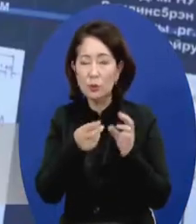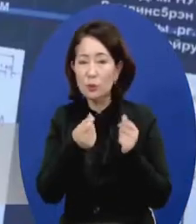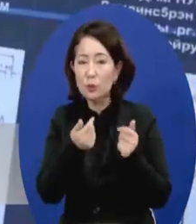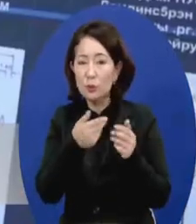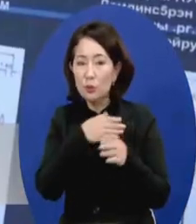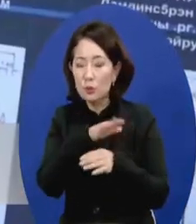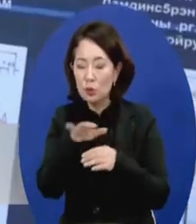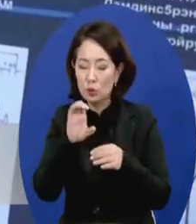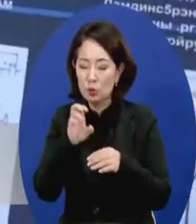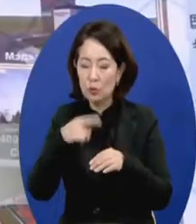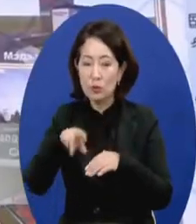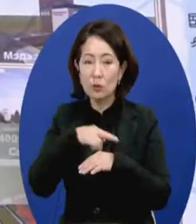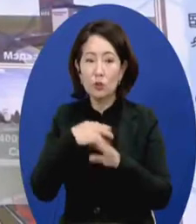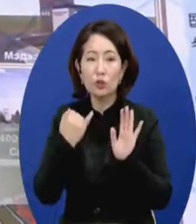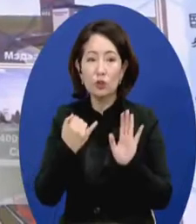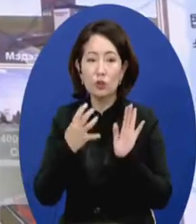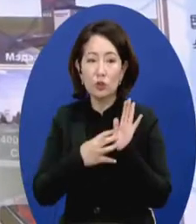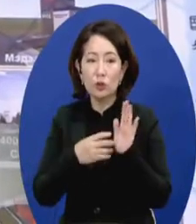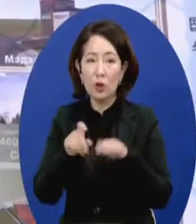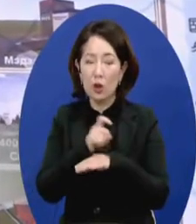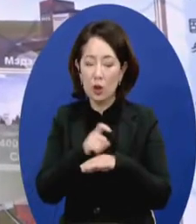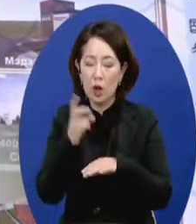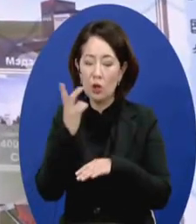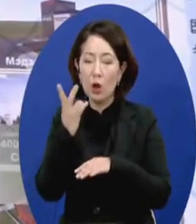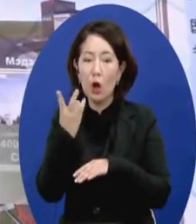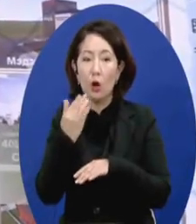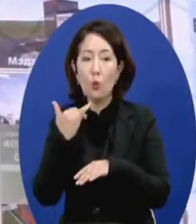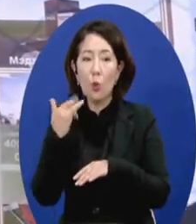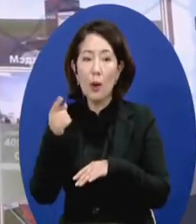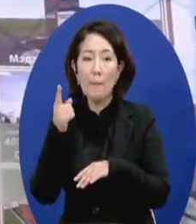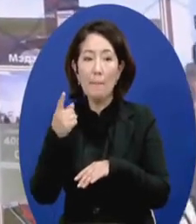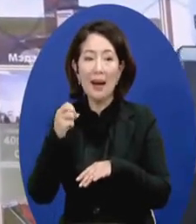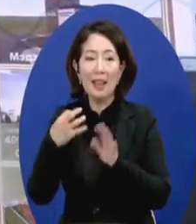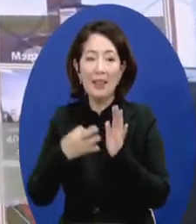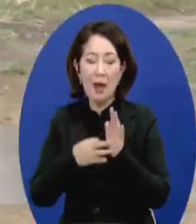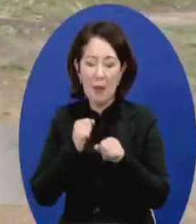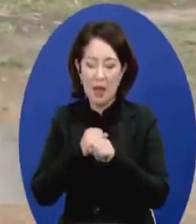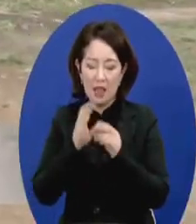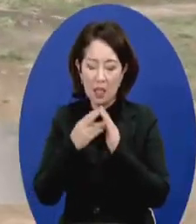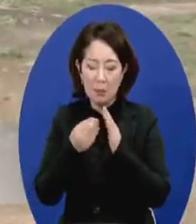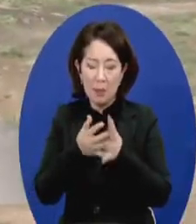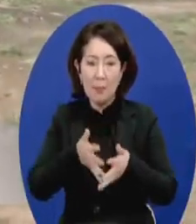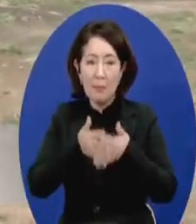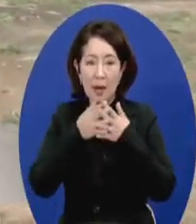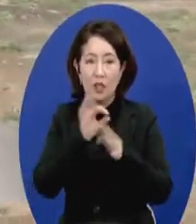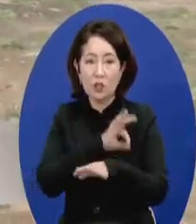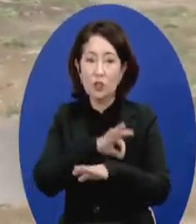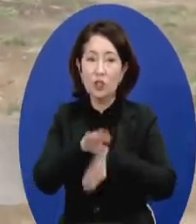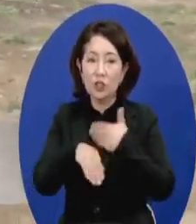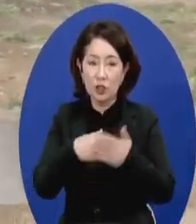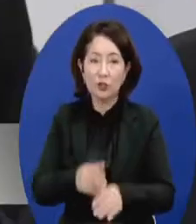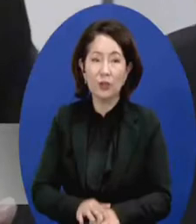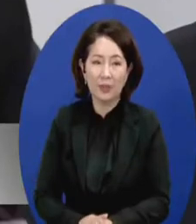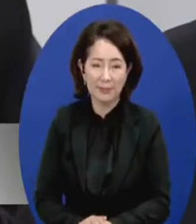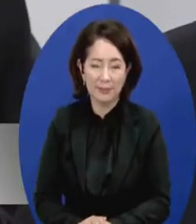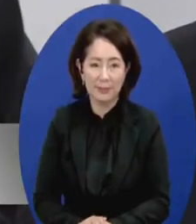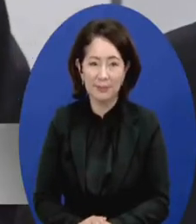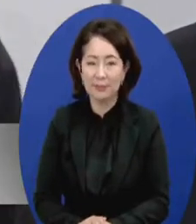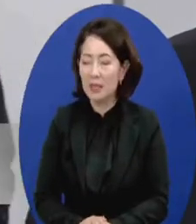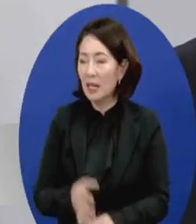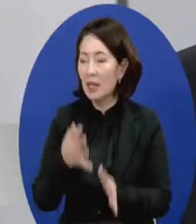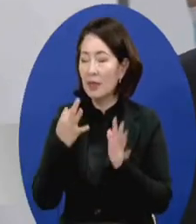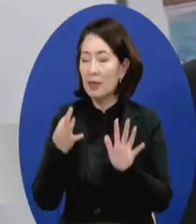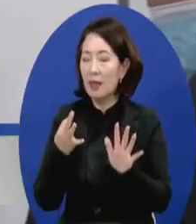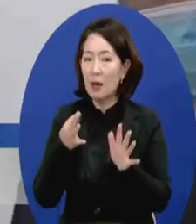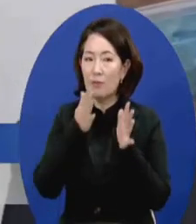хөрөнгөөр Сүхбаатар дүүргийн 9-р хорооны нутагт ногоон нуур 1008 айлын орон суусны төслийг хэрэгжүүлэх гэж байна. 8